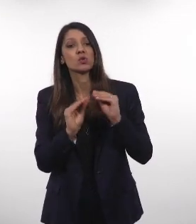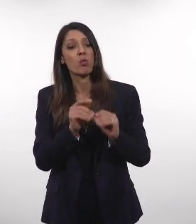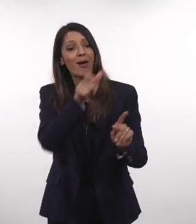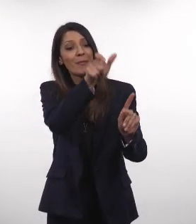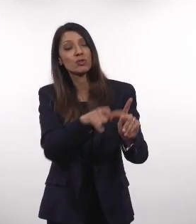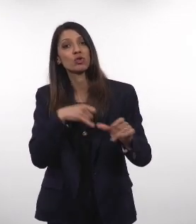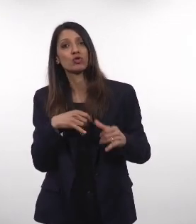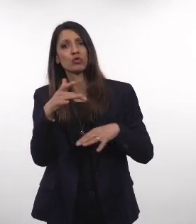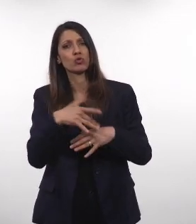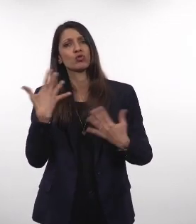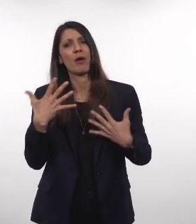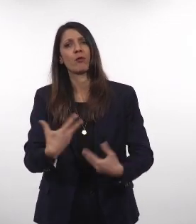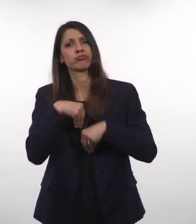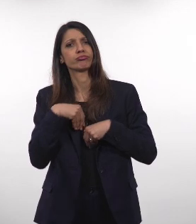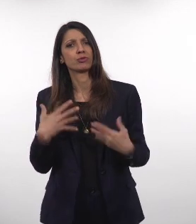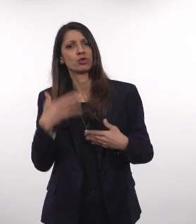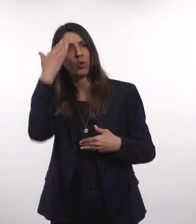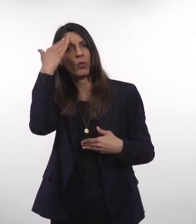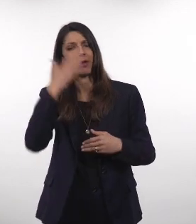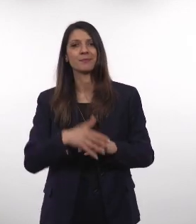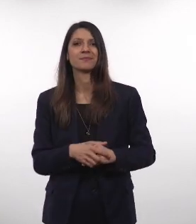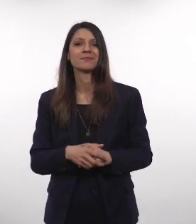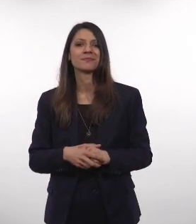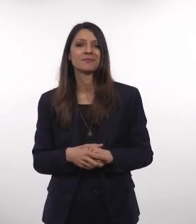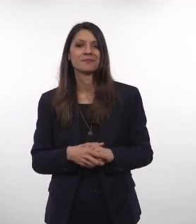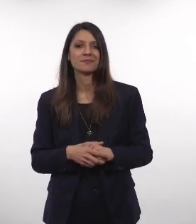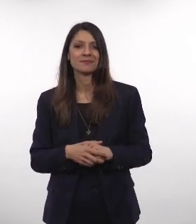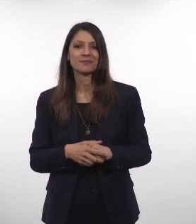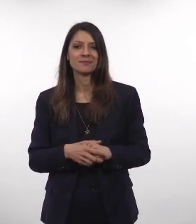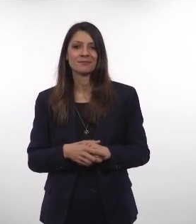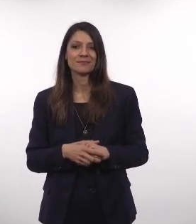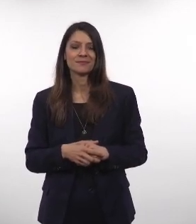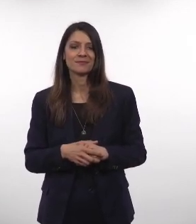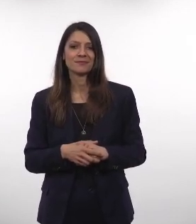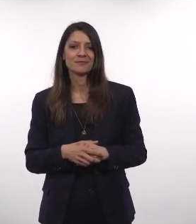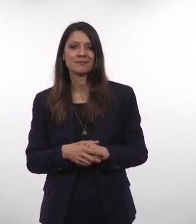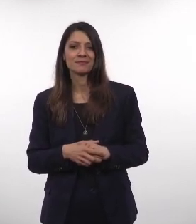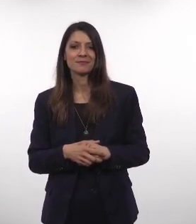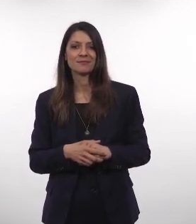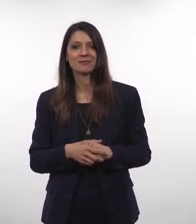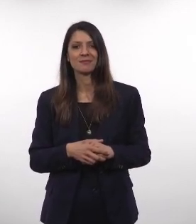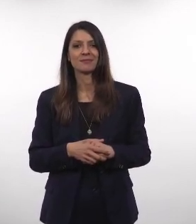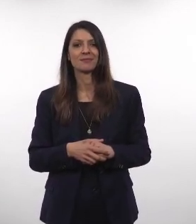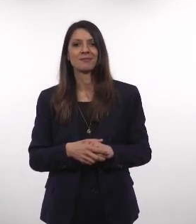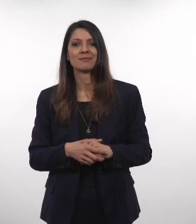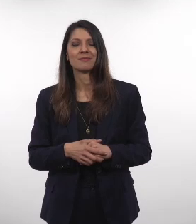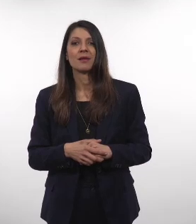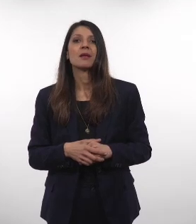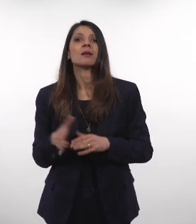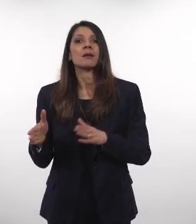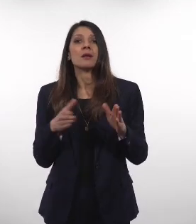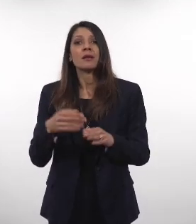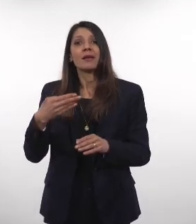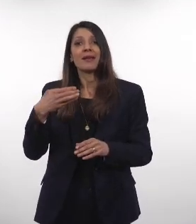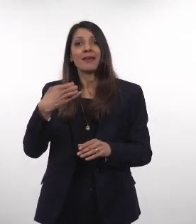jeune. Et on dessert. Très bien. Super. Autour d'Enora,